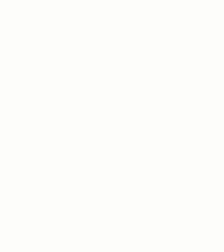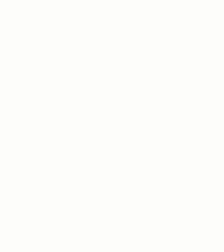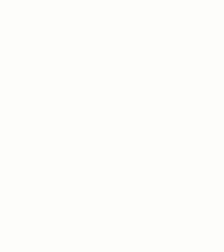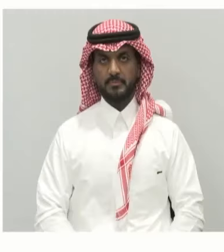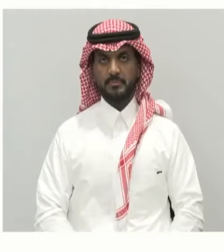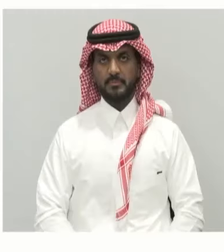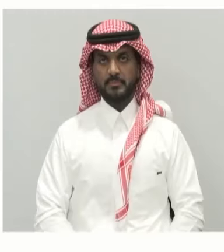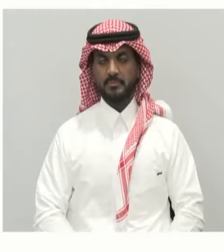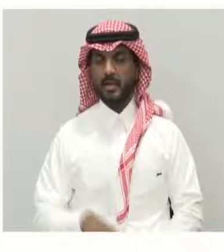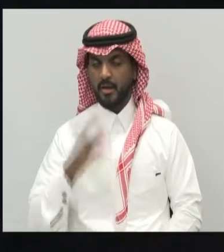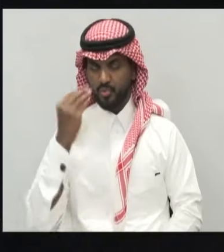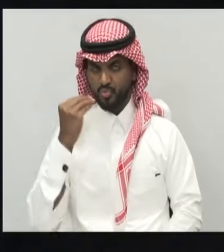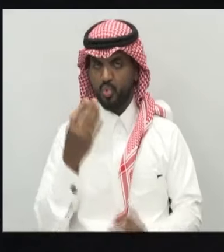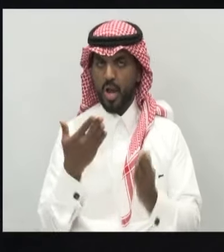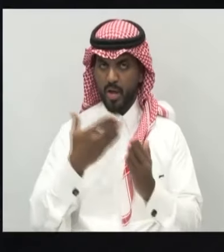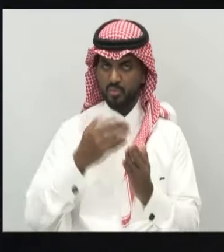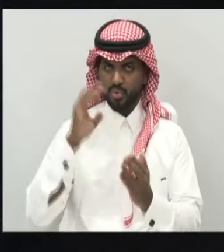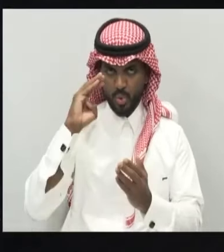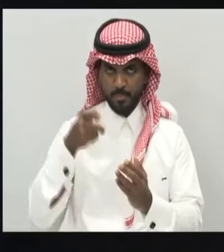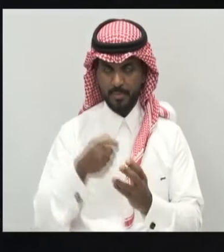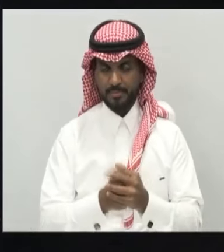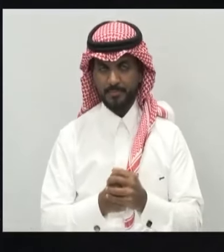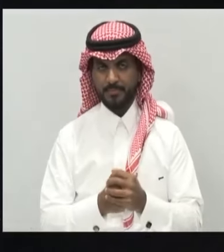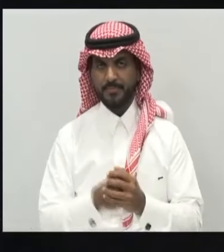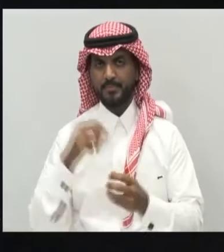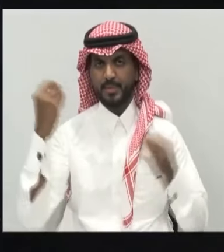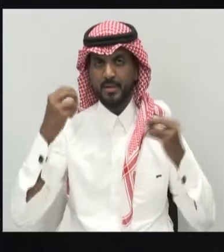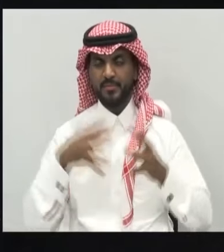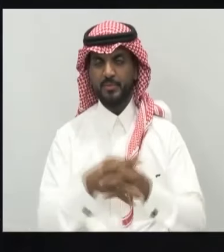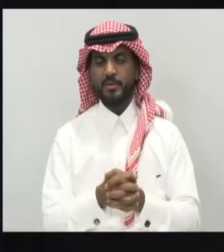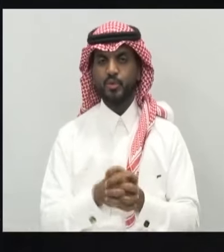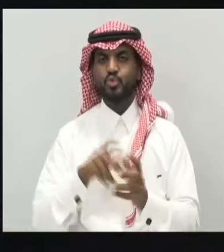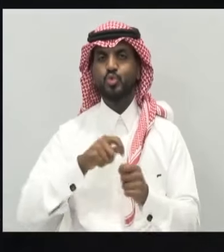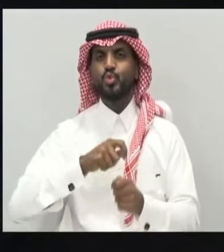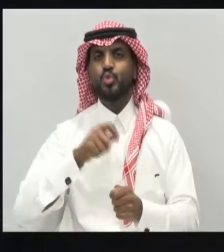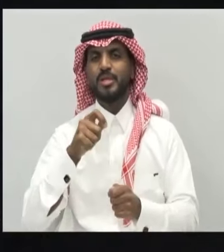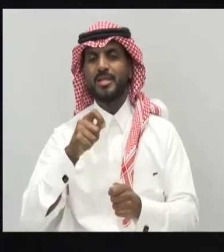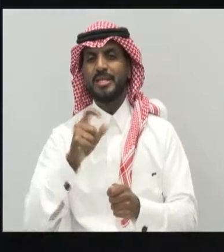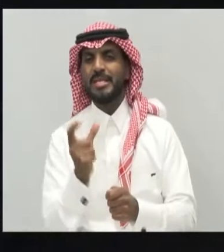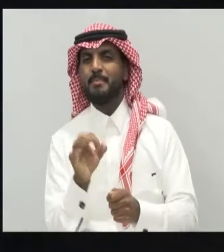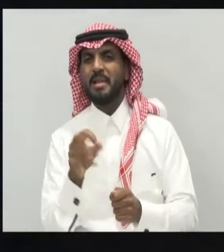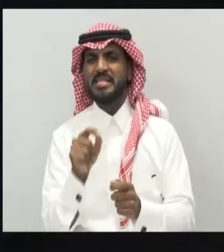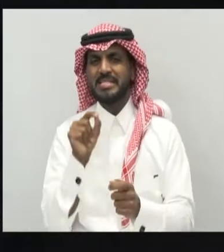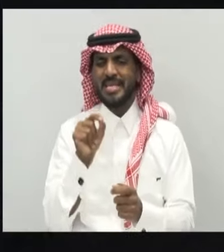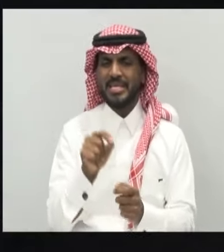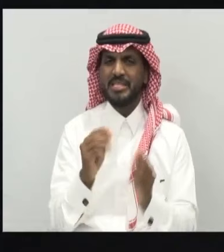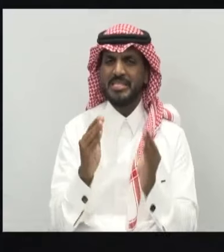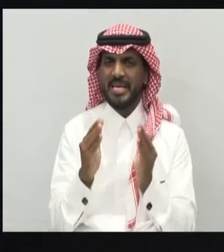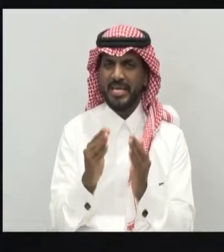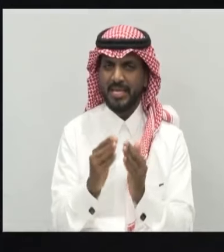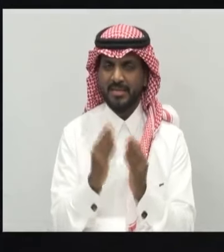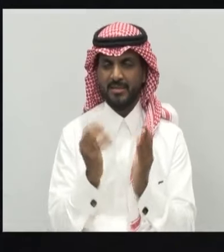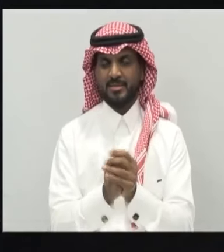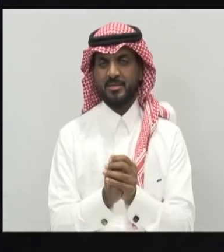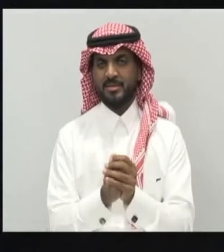ها يا مبدعين وصلتوا للاجابه بارك الله فيكم طول النمله صغيره بل صغيره جدا صح